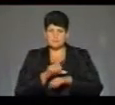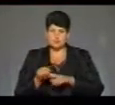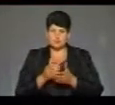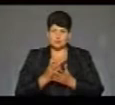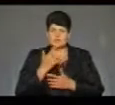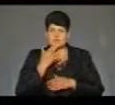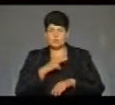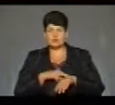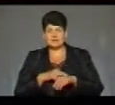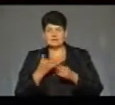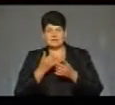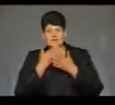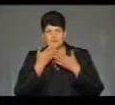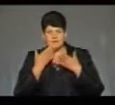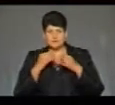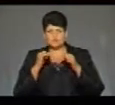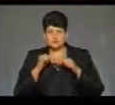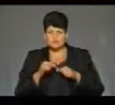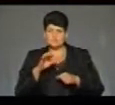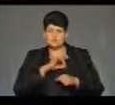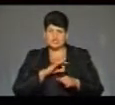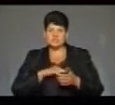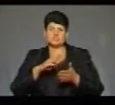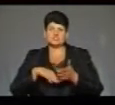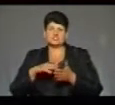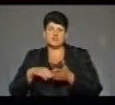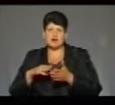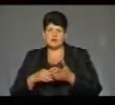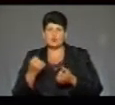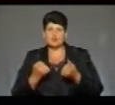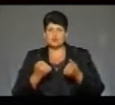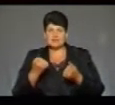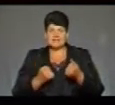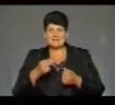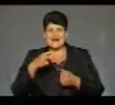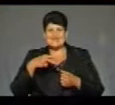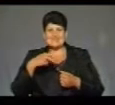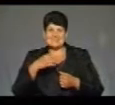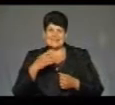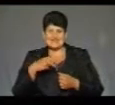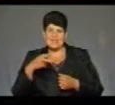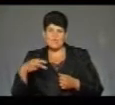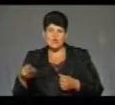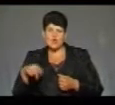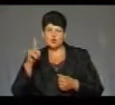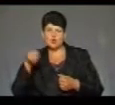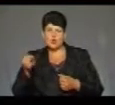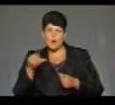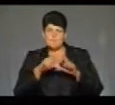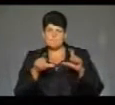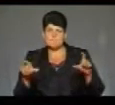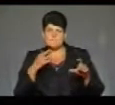Нацполіцією наразі немає механізму застосування штрафних санкцій до водіїв автівок на єврономерах. Відтак, від сьогодні їх